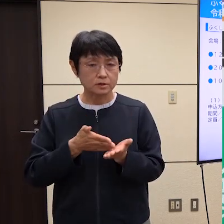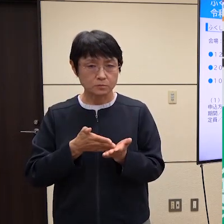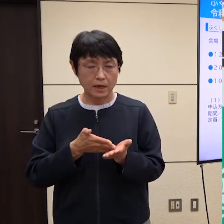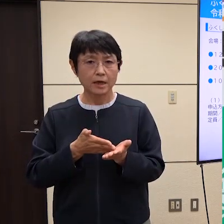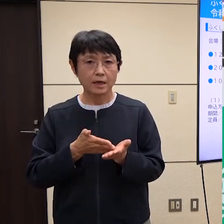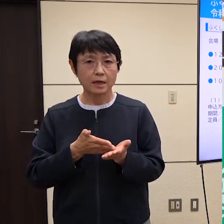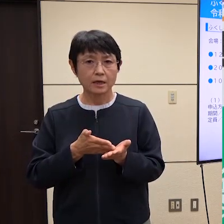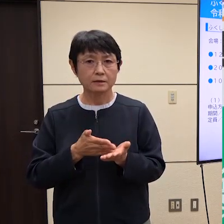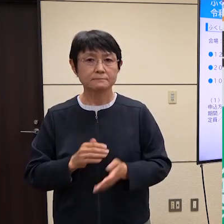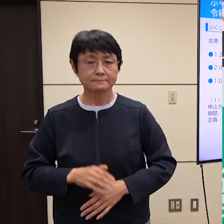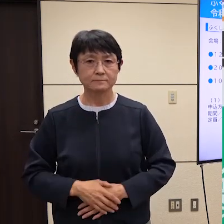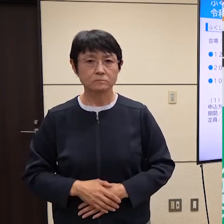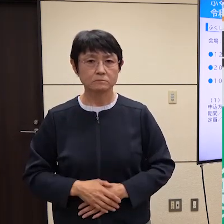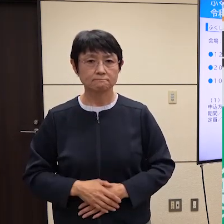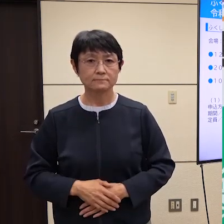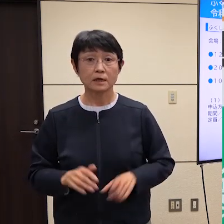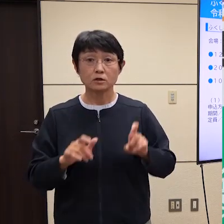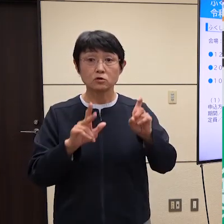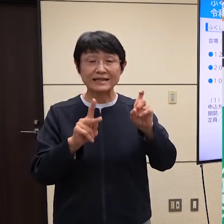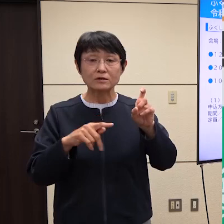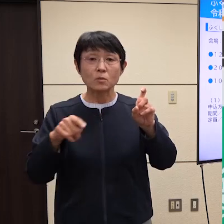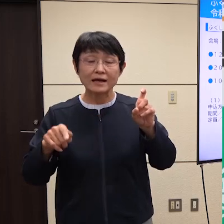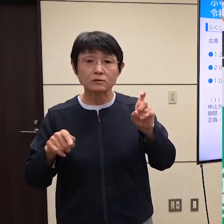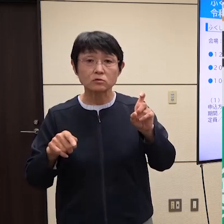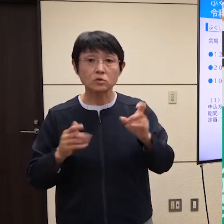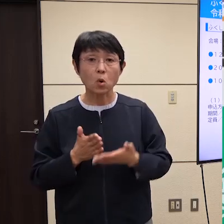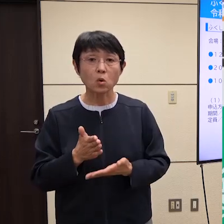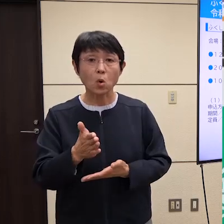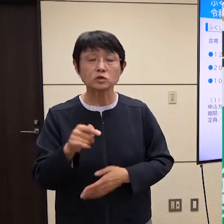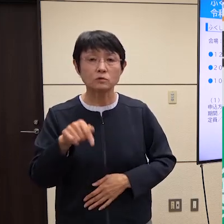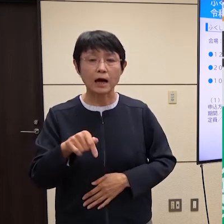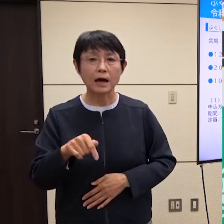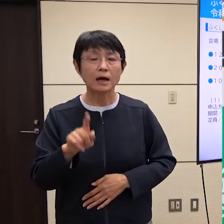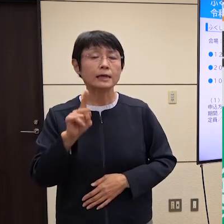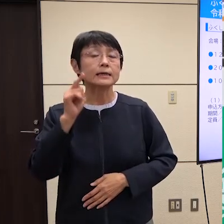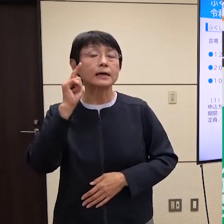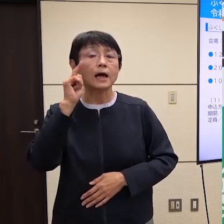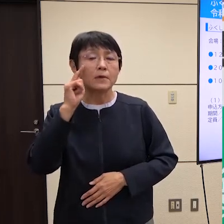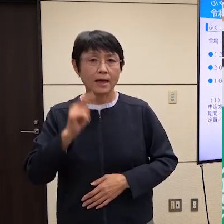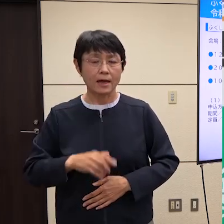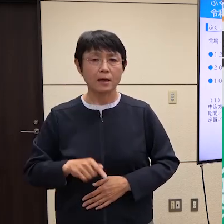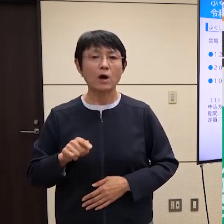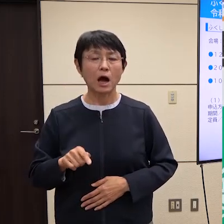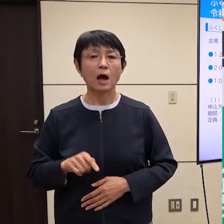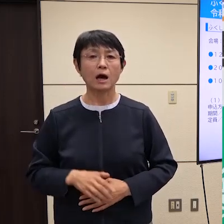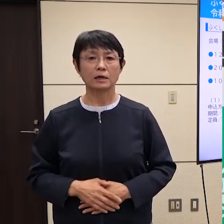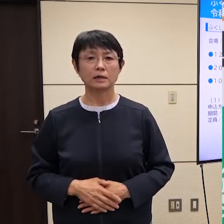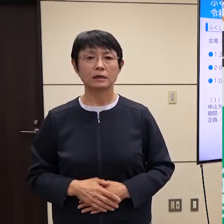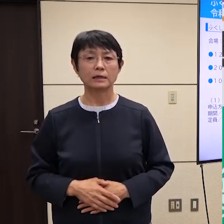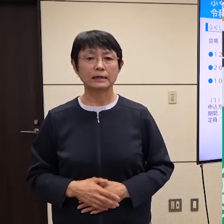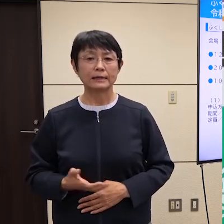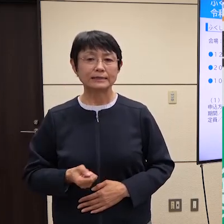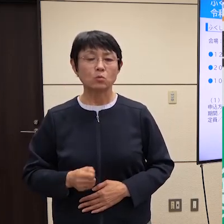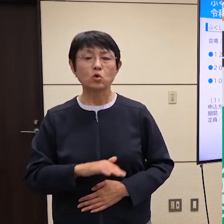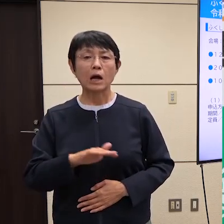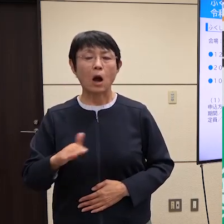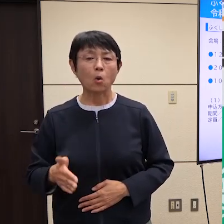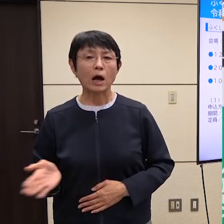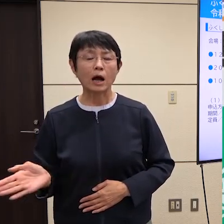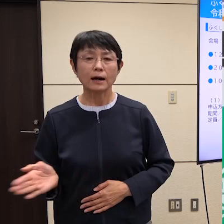が、10キロのコースは1回目は、忍が丘